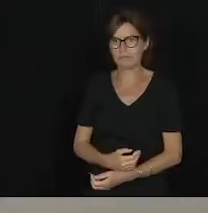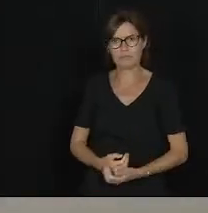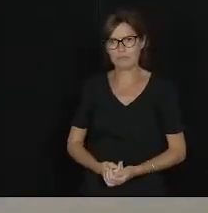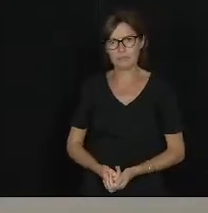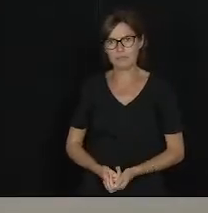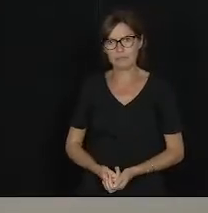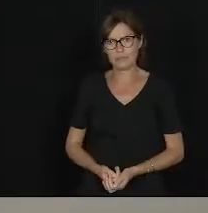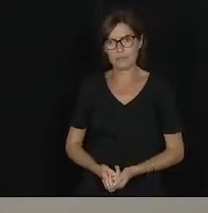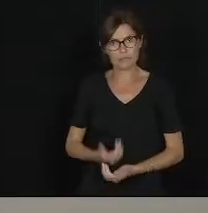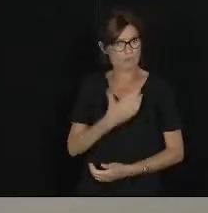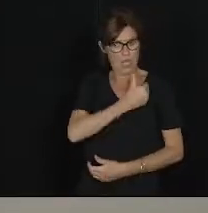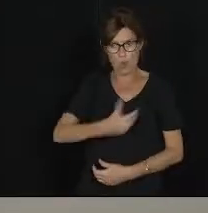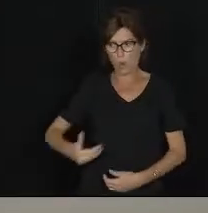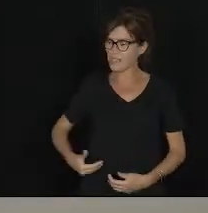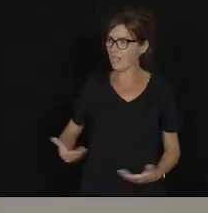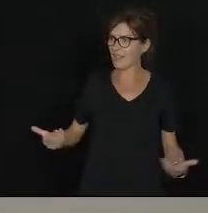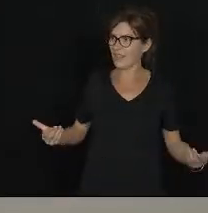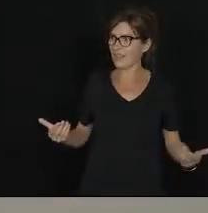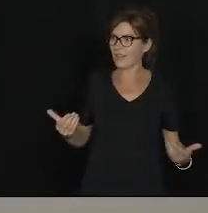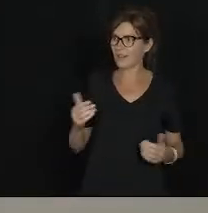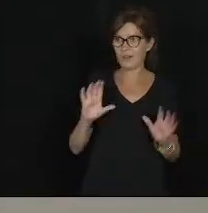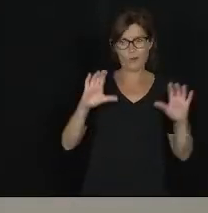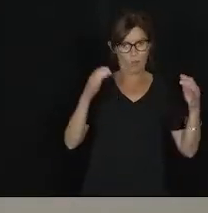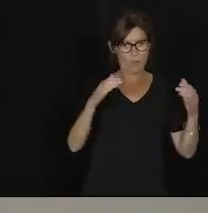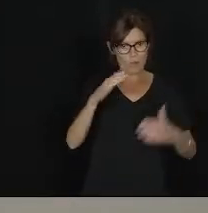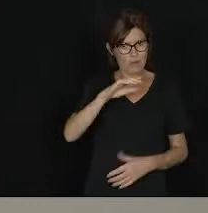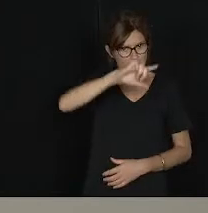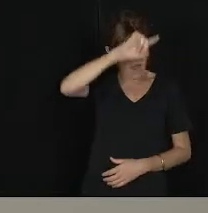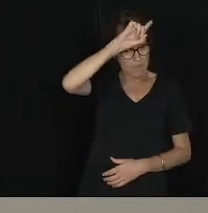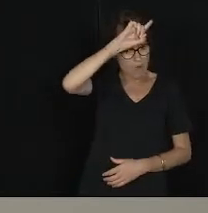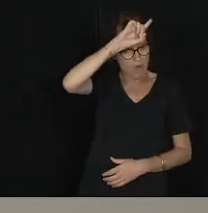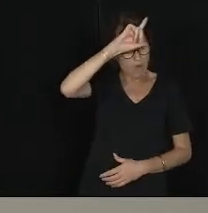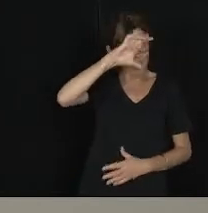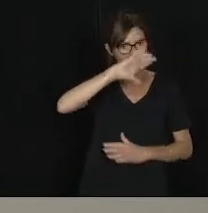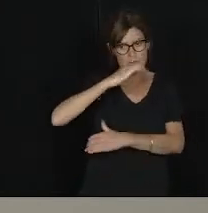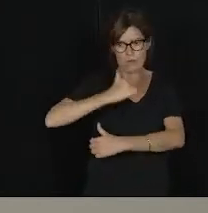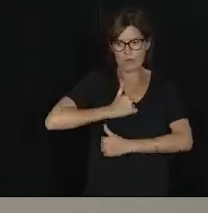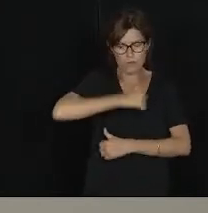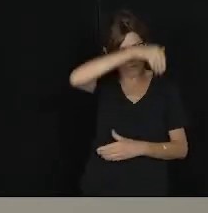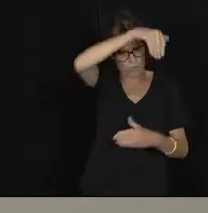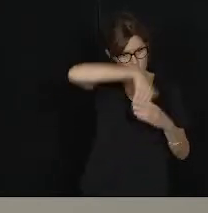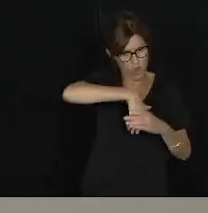qui envahit la Yougoslavie est une armée qui est uniquement composée